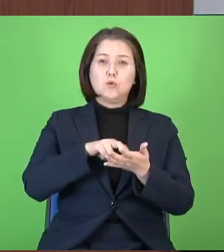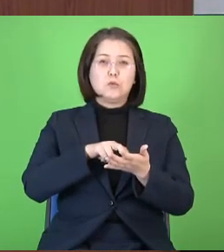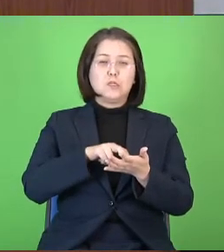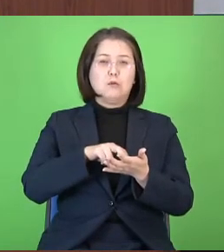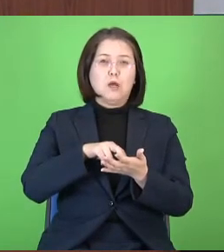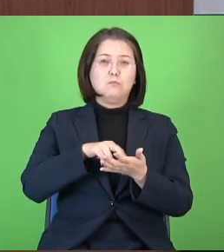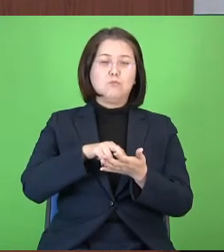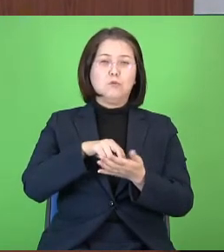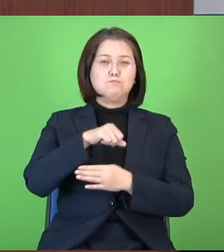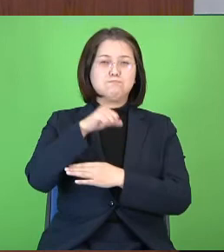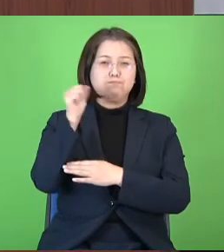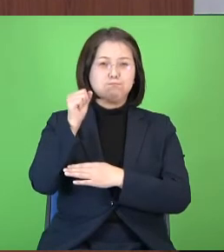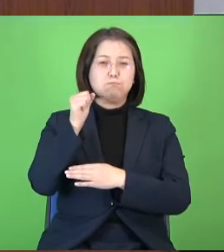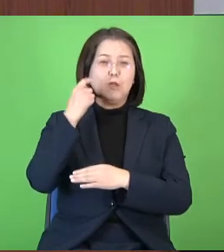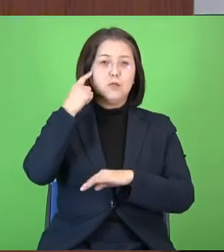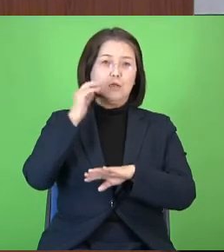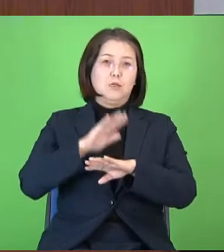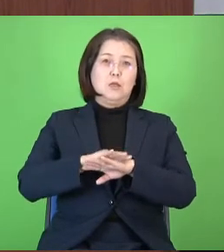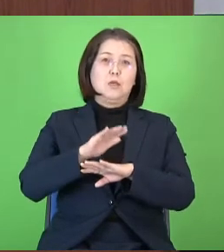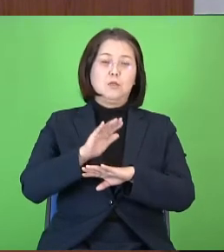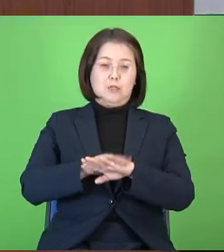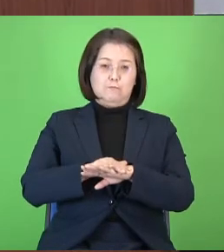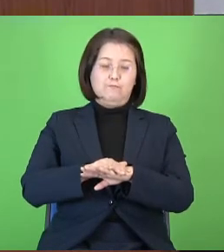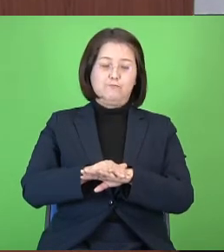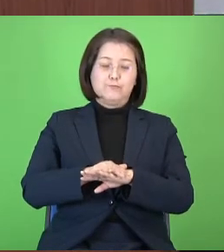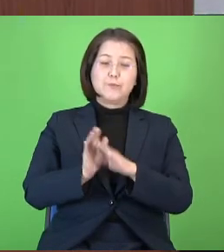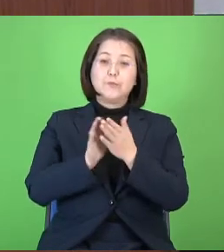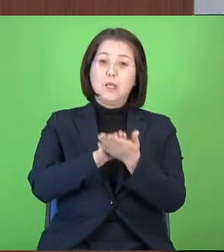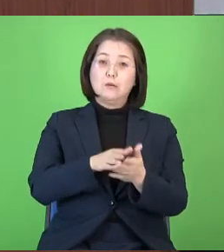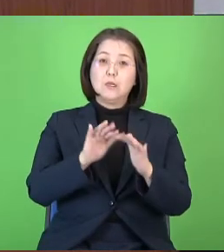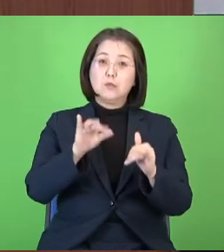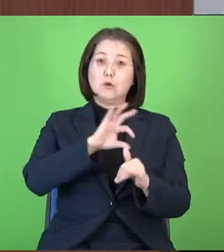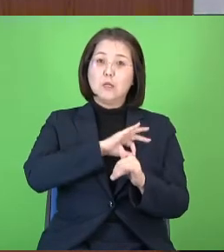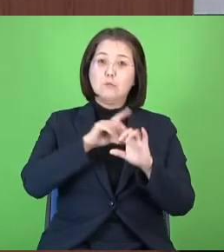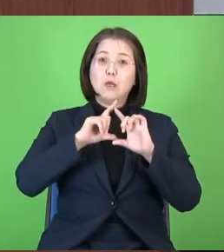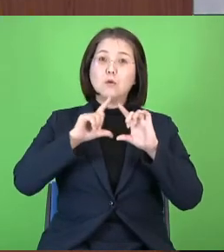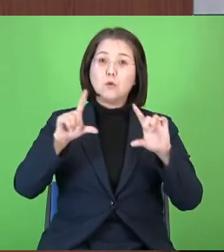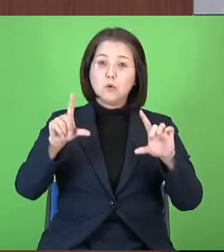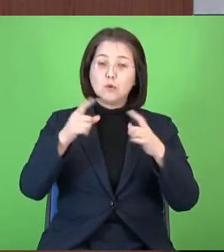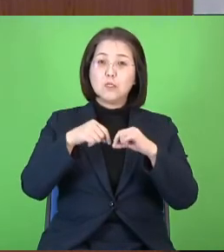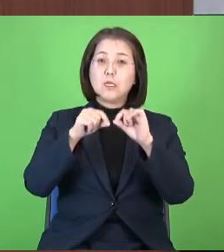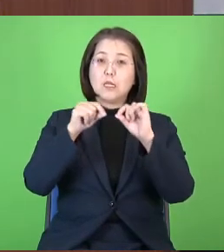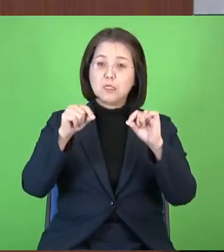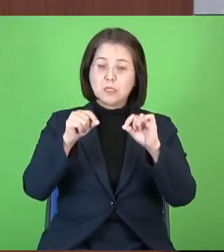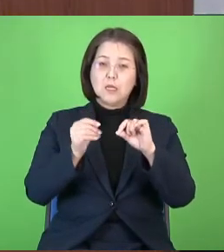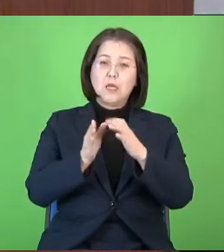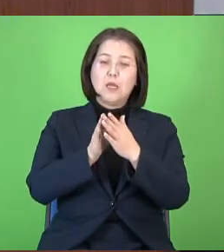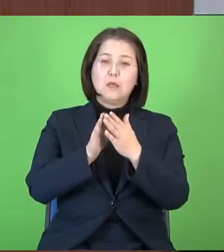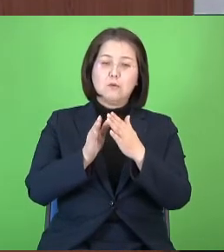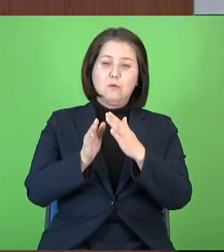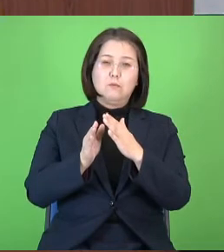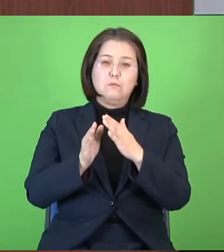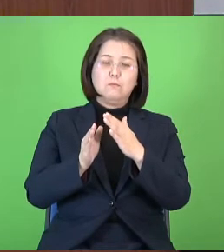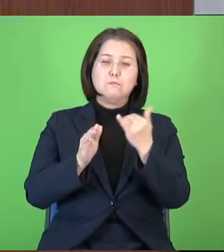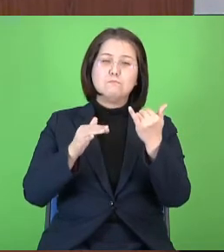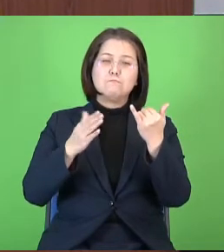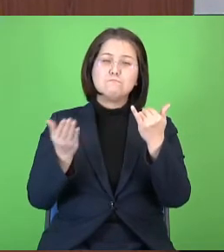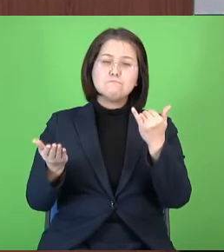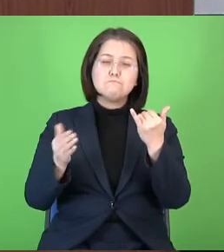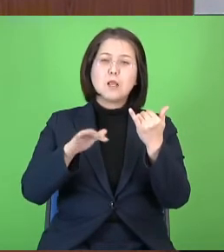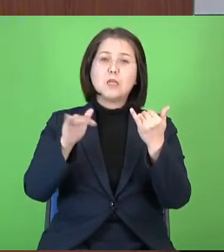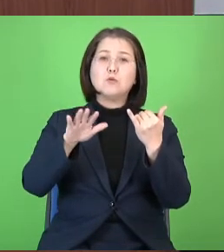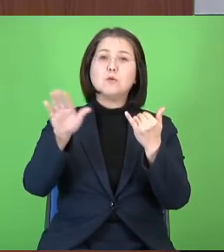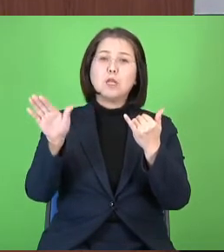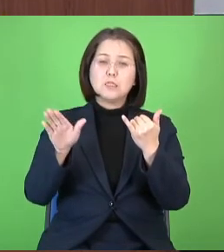伝わったりまあどこの誰がなくなったかという工具大勢学校なくなってしまうというのは東方を動画に撮ってちょっとありえ